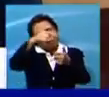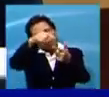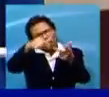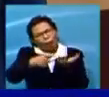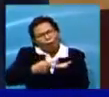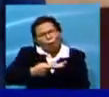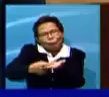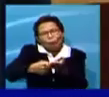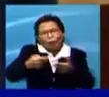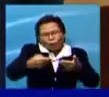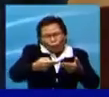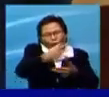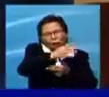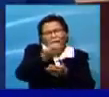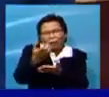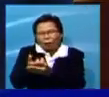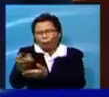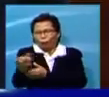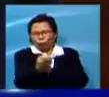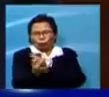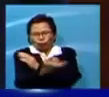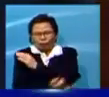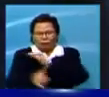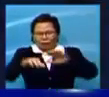dan ekonomi kedua-dua negara.